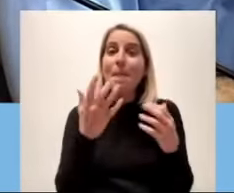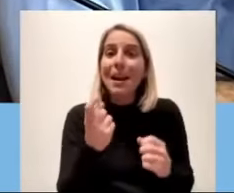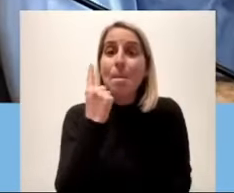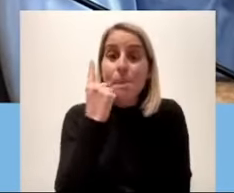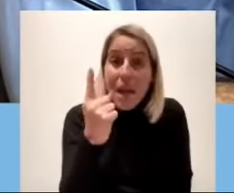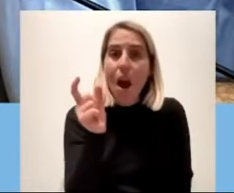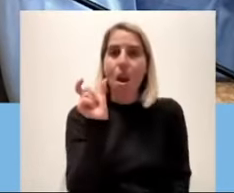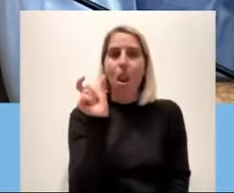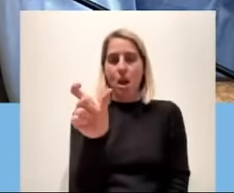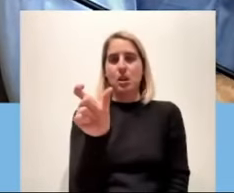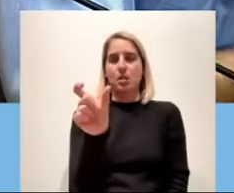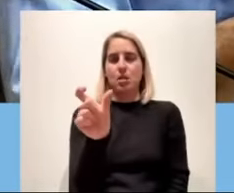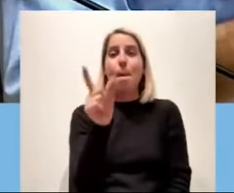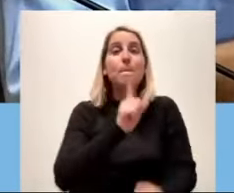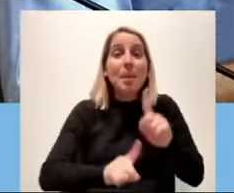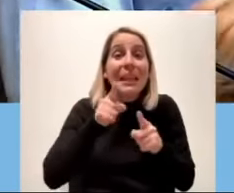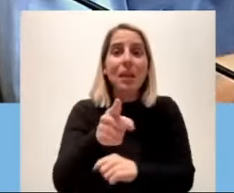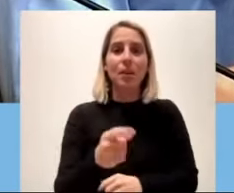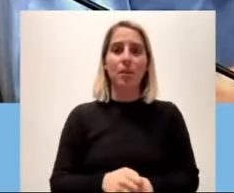αναφορά για ποιους μιλάμε.